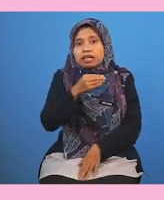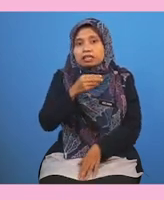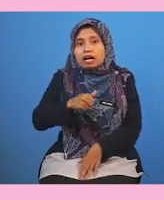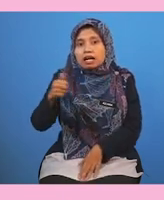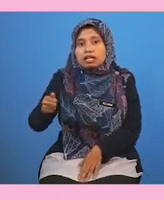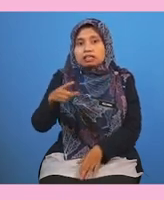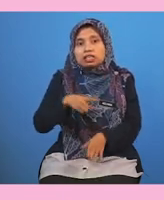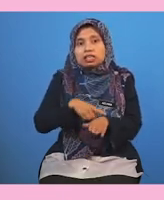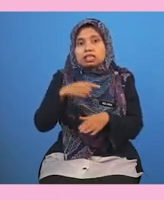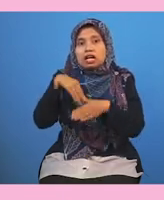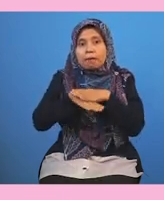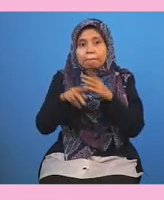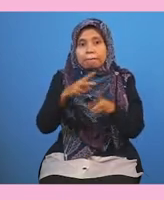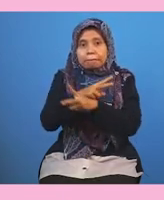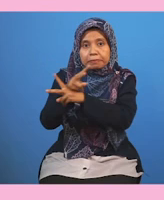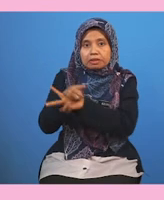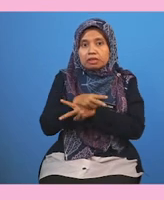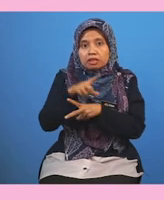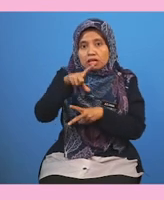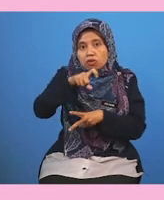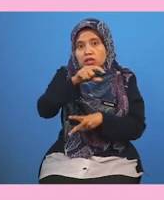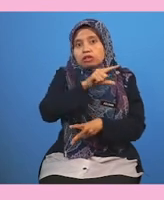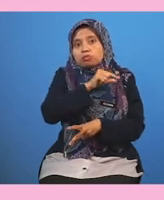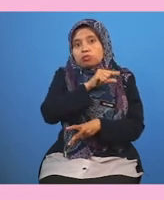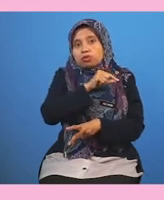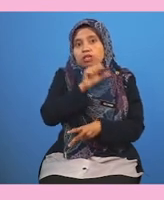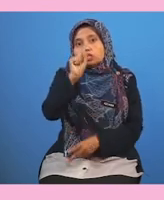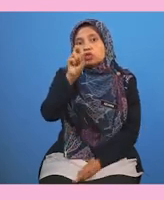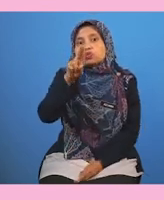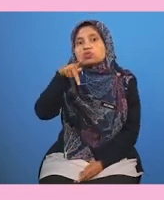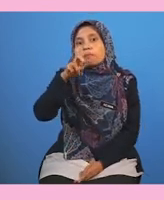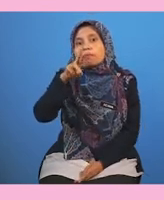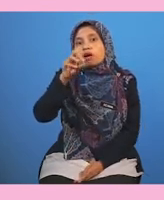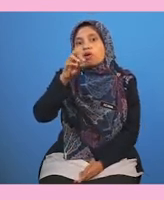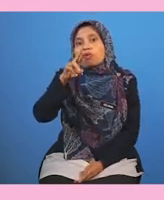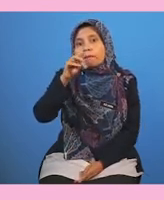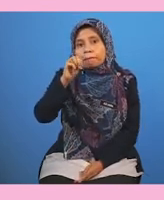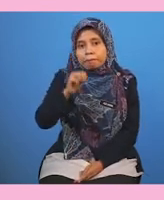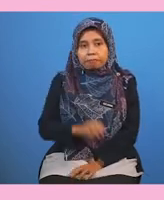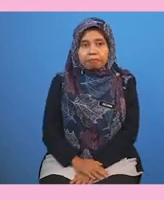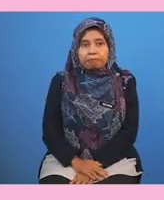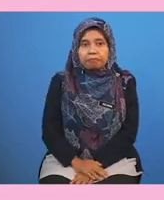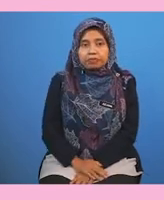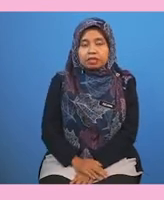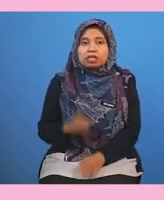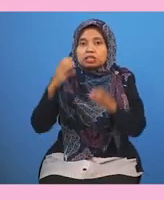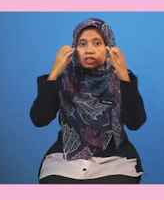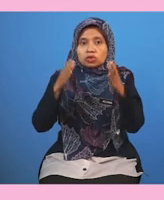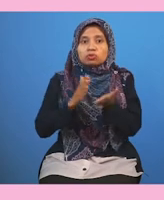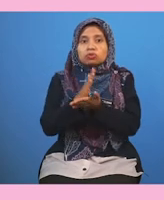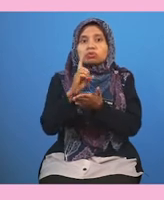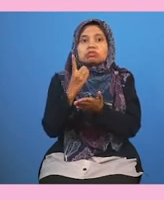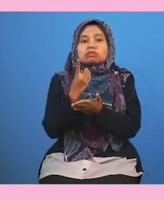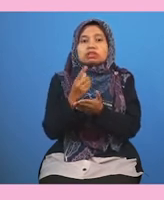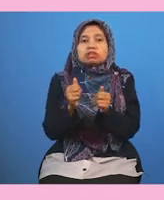dan peralatan di dalam penternakan ulat burung superworm. Baiklah pelajar semua, cikgu teruskan